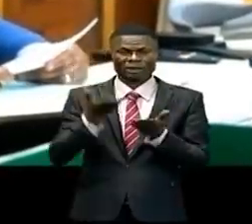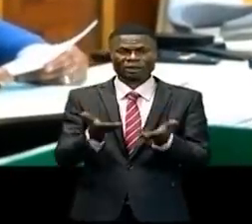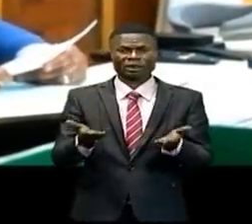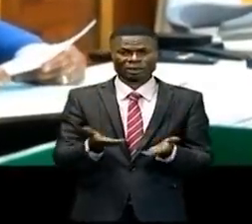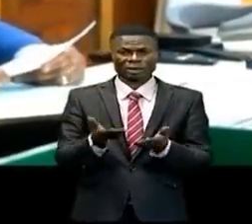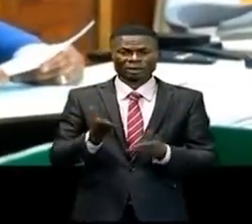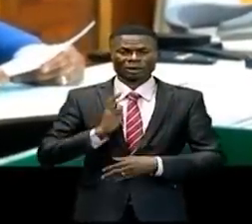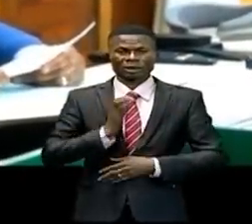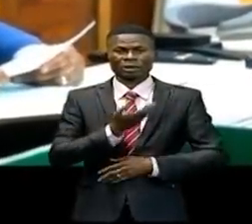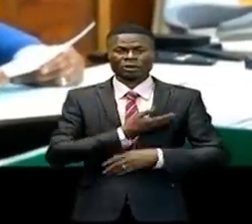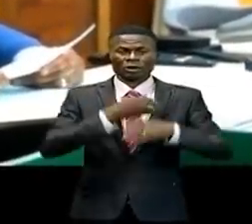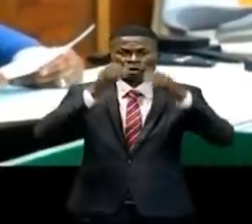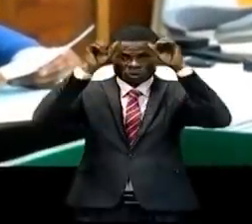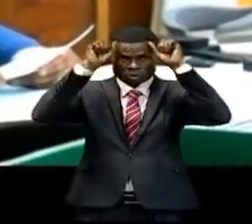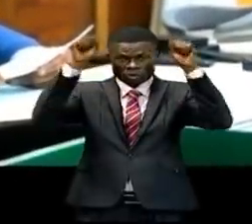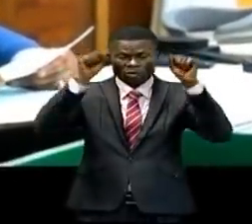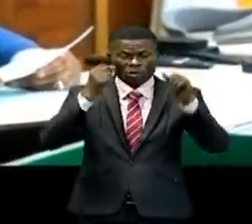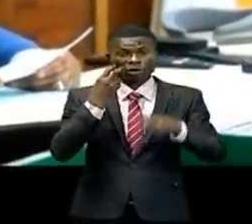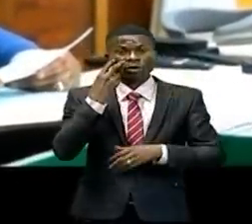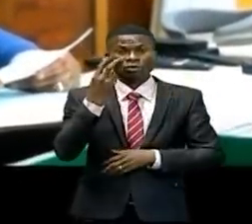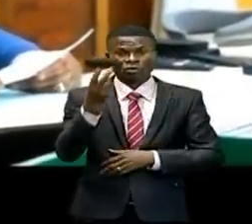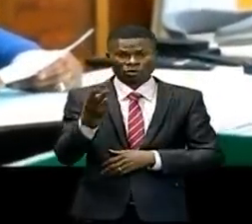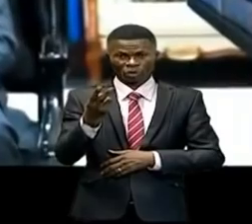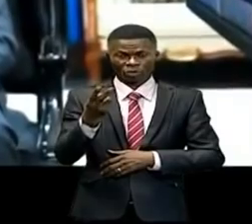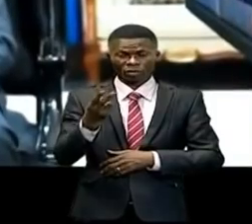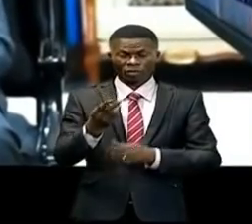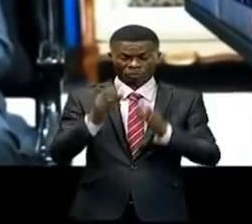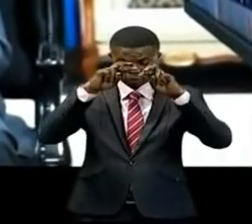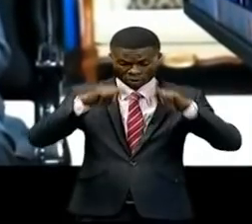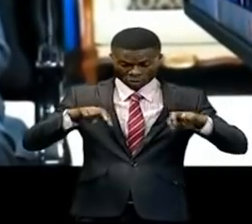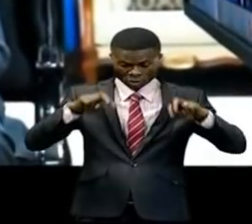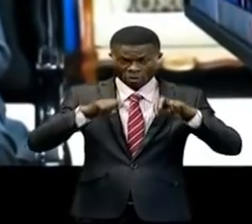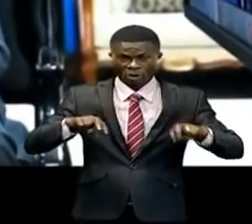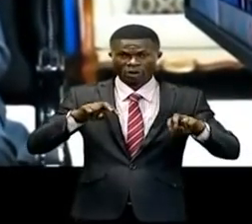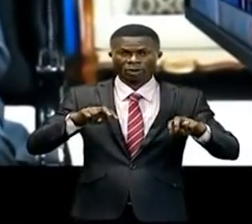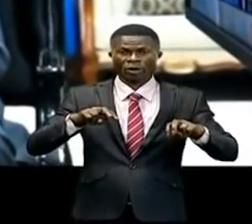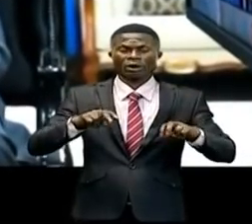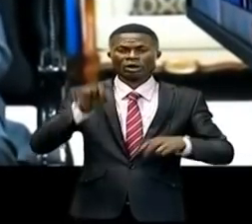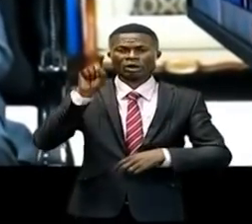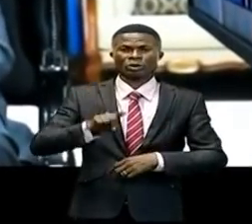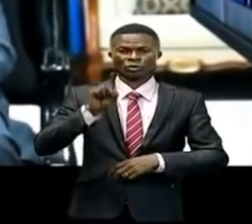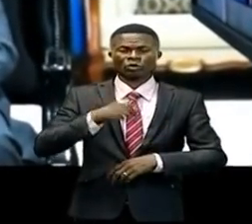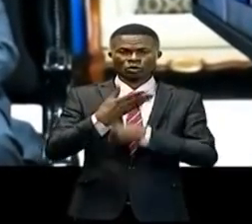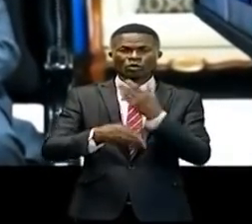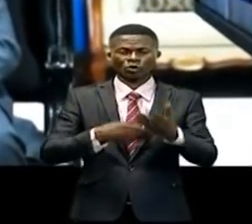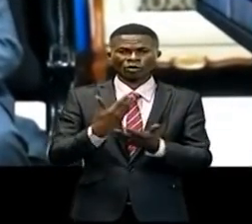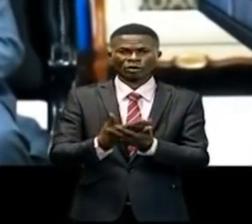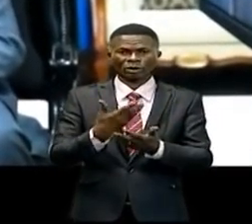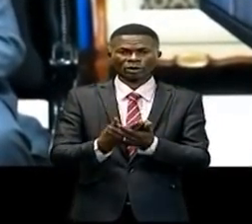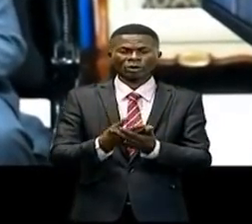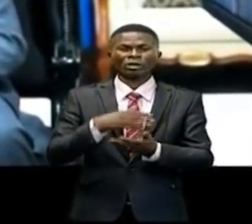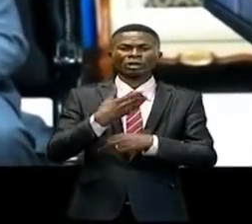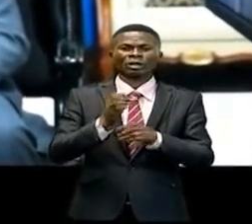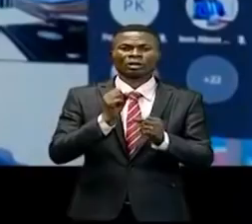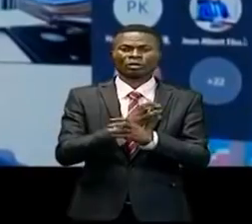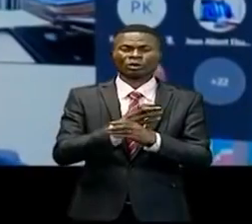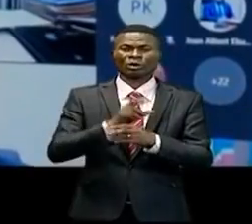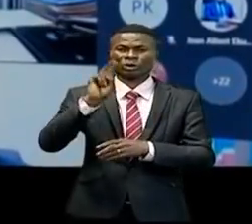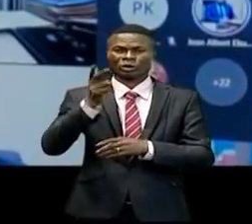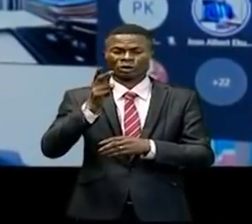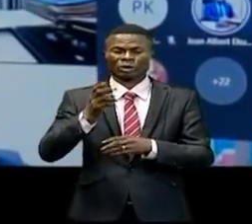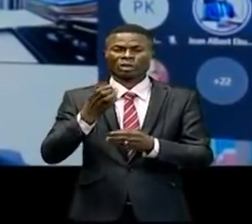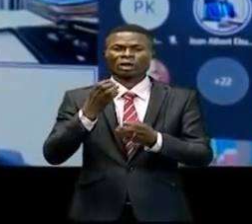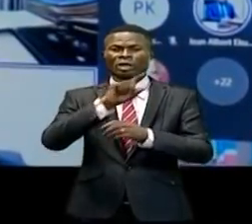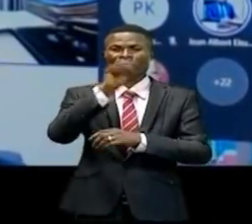le président de la République a estimé que des études de faisabilité doivent être entreprises pour la réalisation d'une deuxième zone